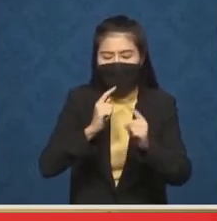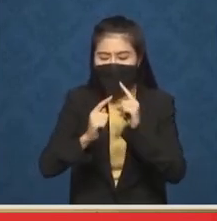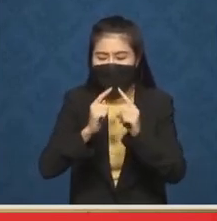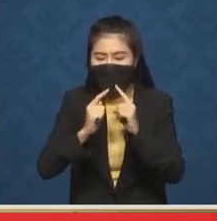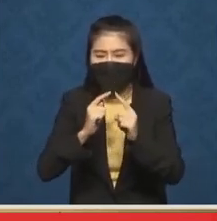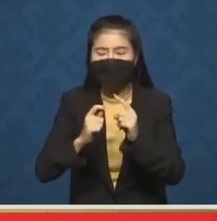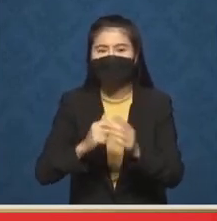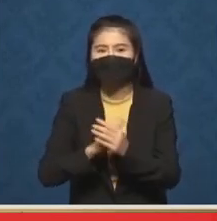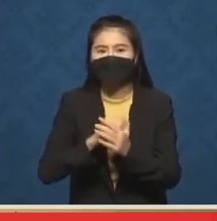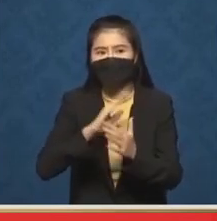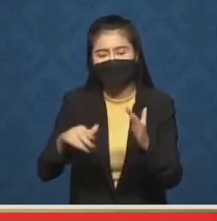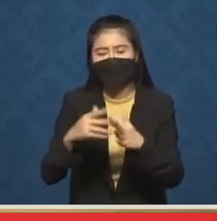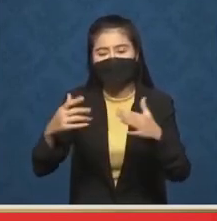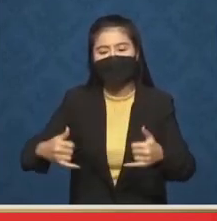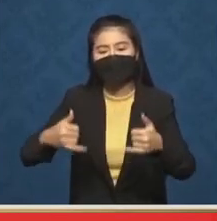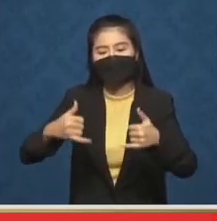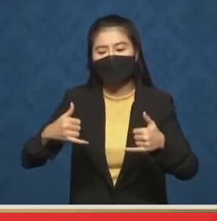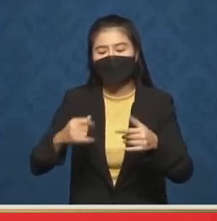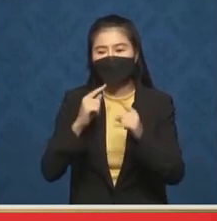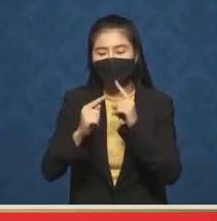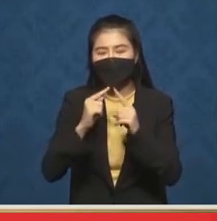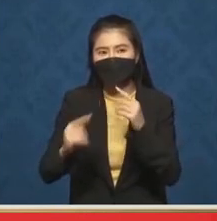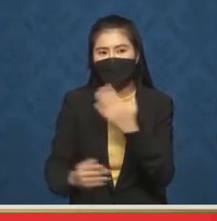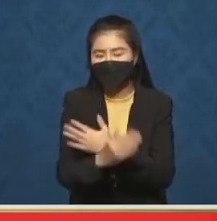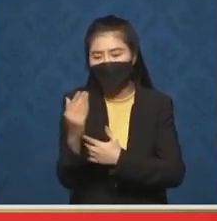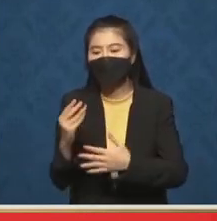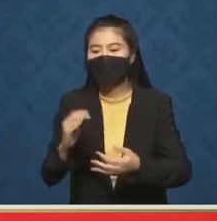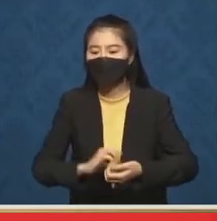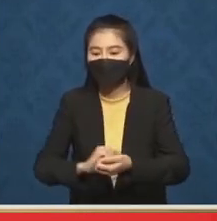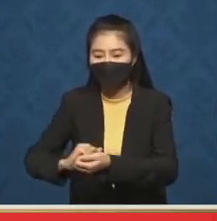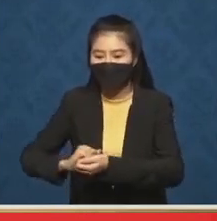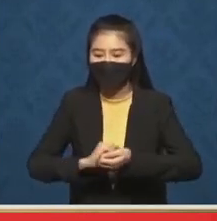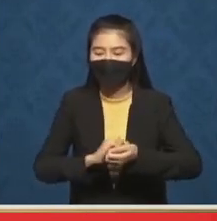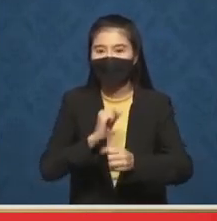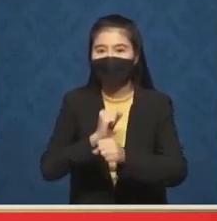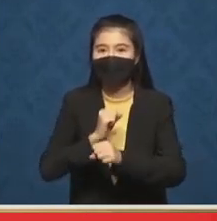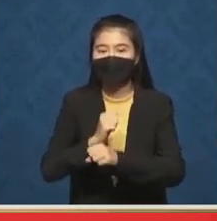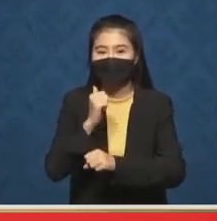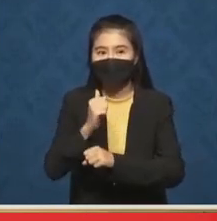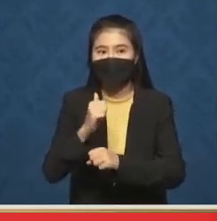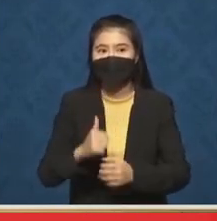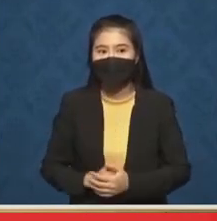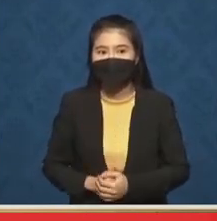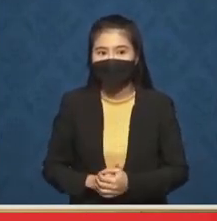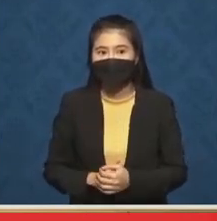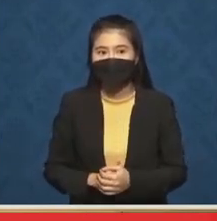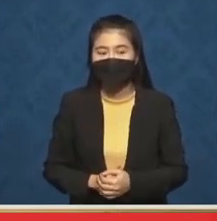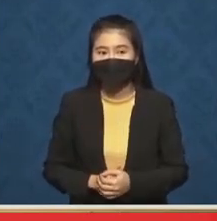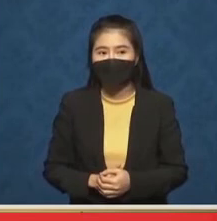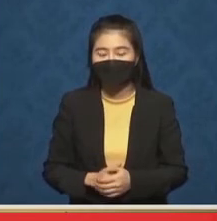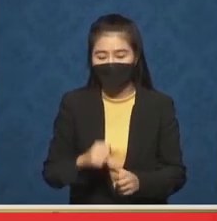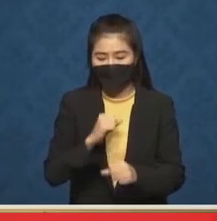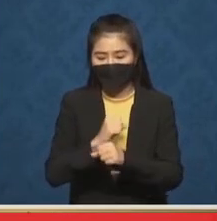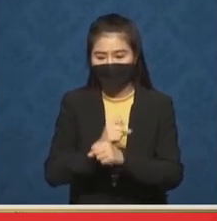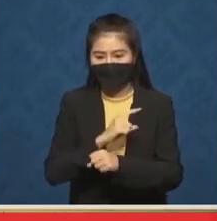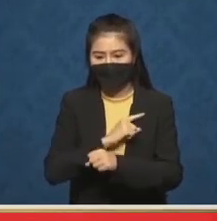หมดมันมีโอกาสทจะคือนำนาดกันหรอปรองดองนนคือท่ทีของไทย